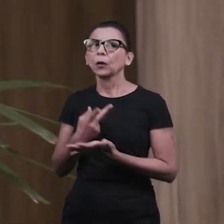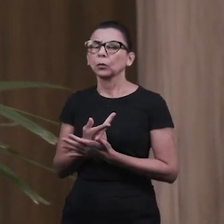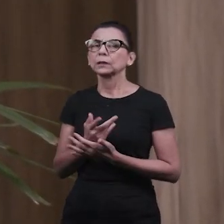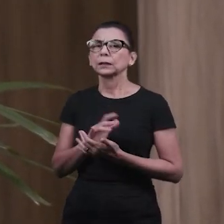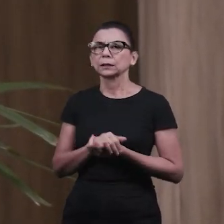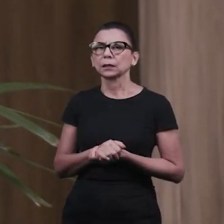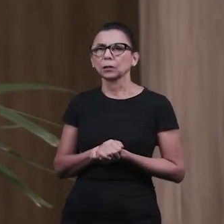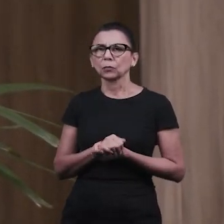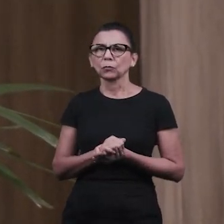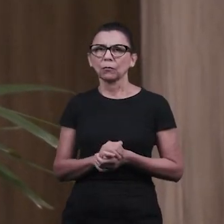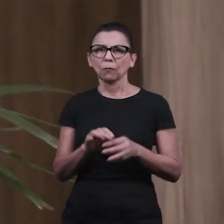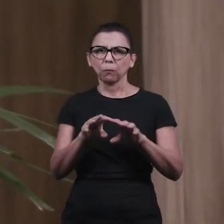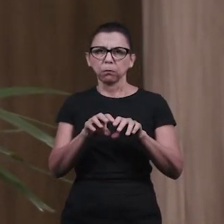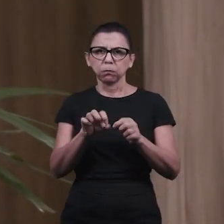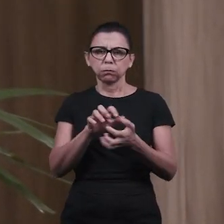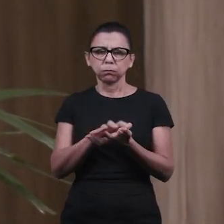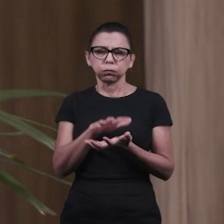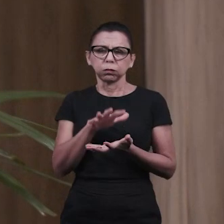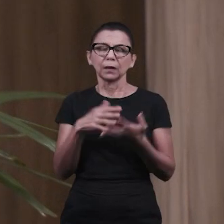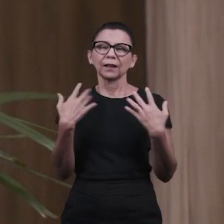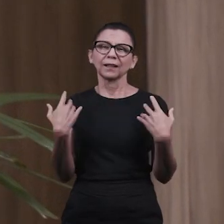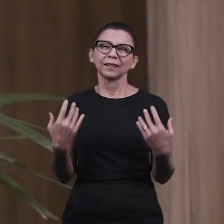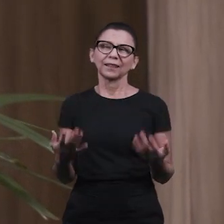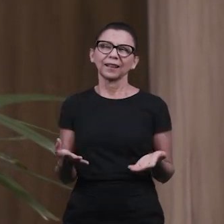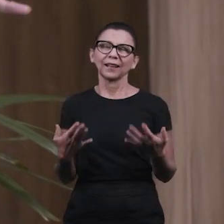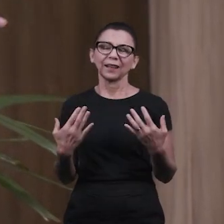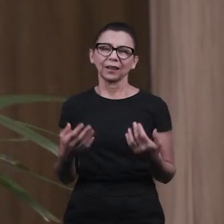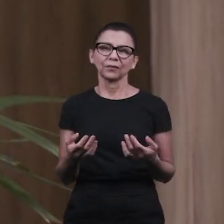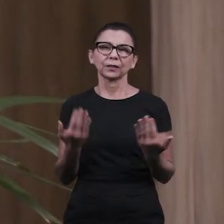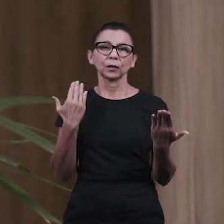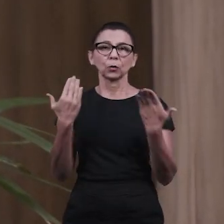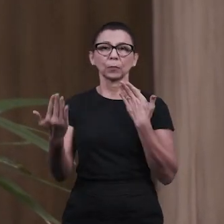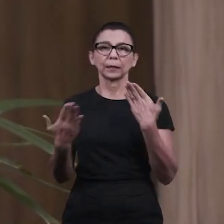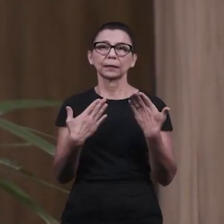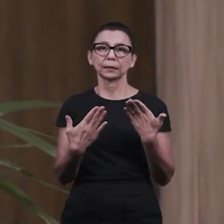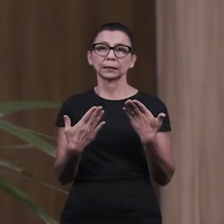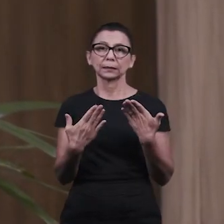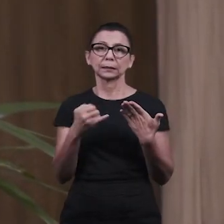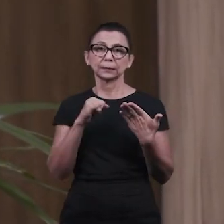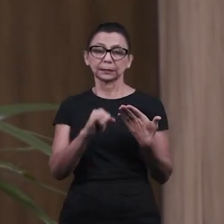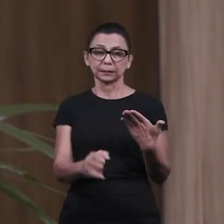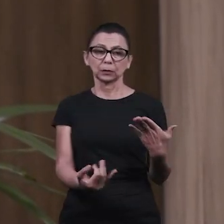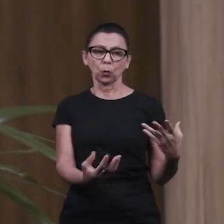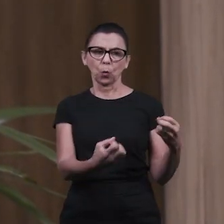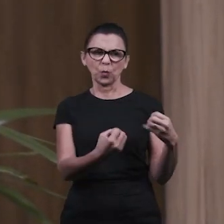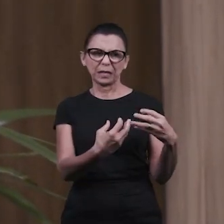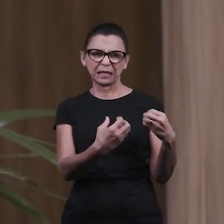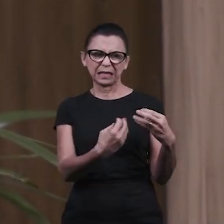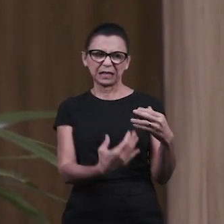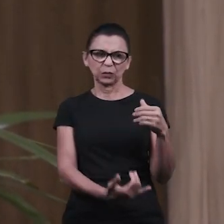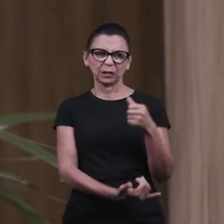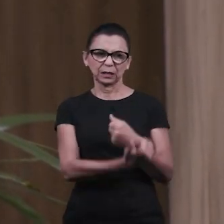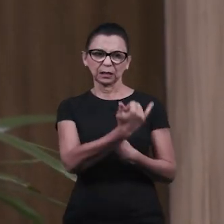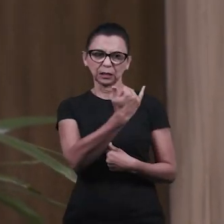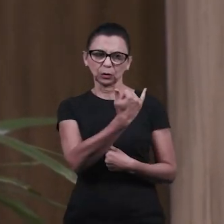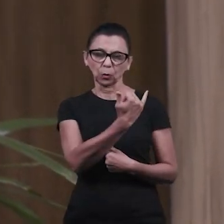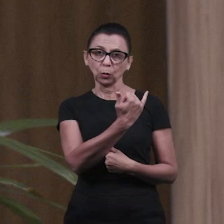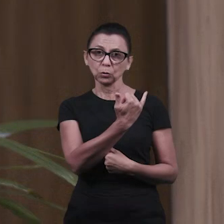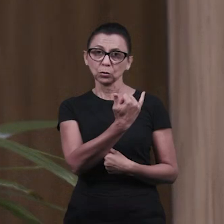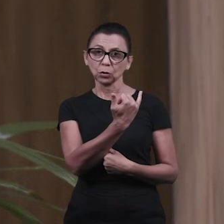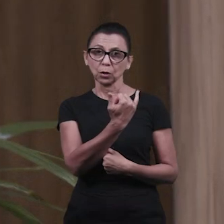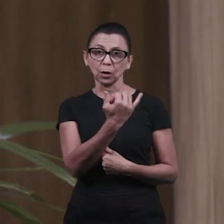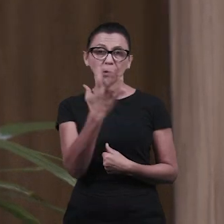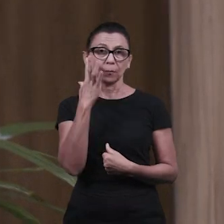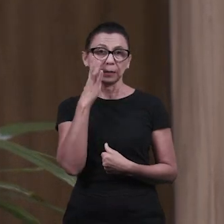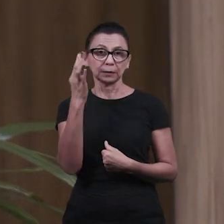enseignement dans votre cœur, vous devez l'enlever. Vous nettoyez de cela. La fête